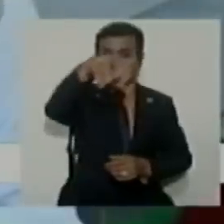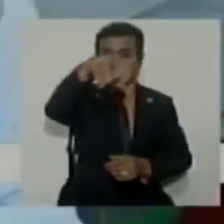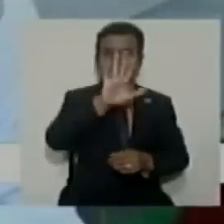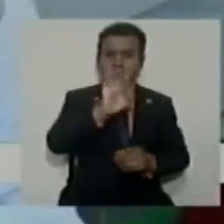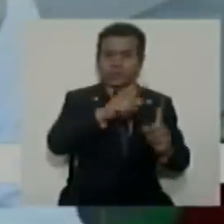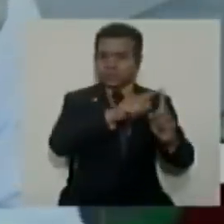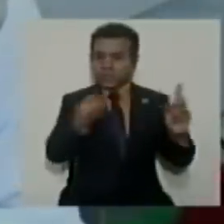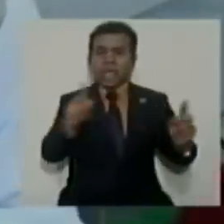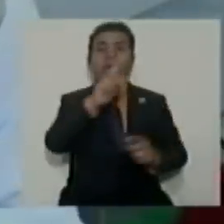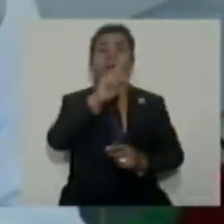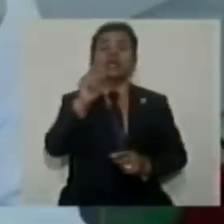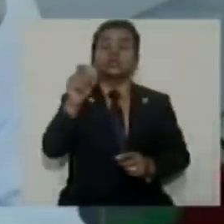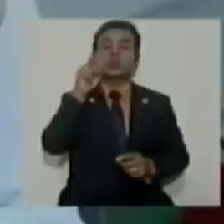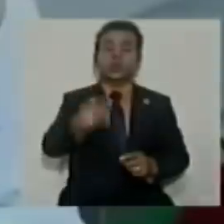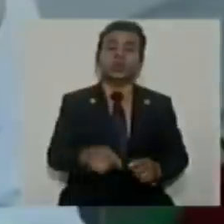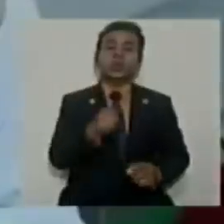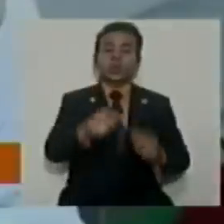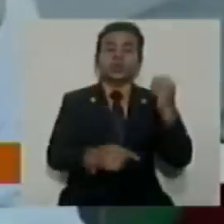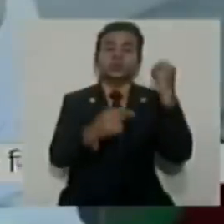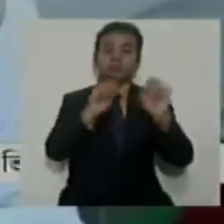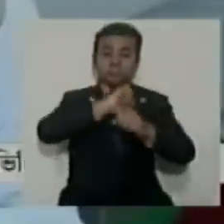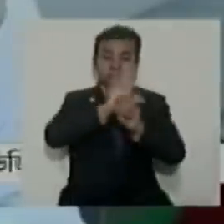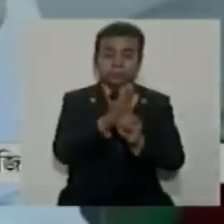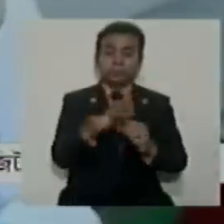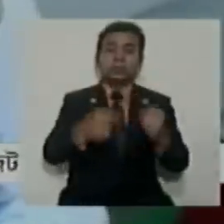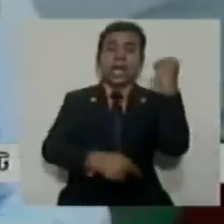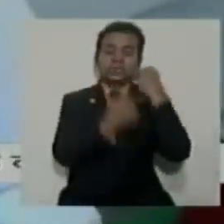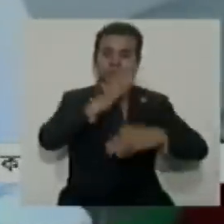করা হয়েছে। বেসরকারি হাসপাতালও